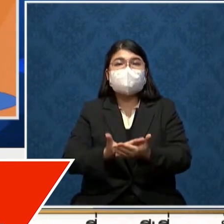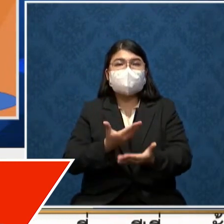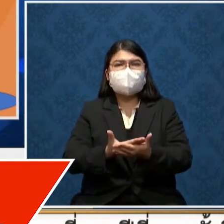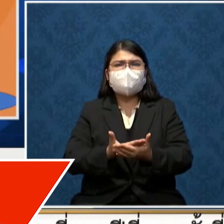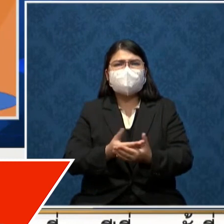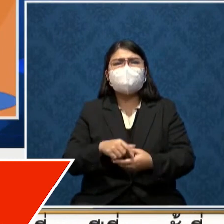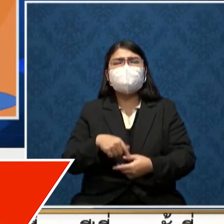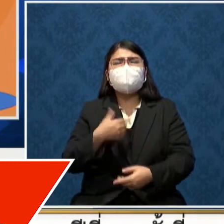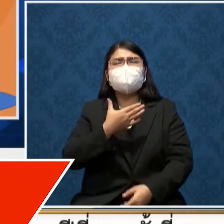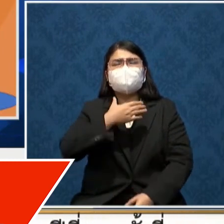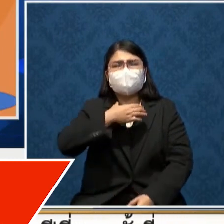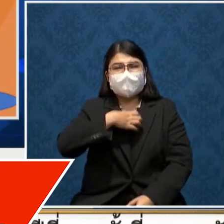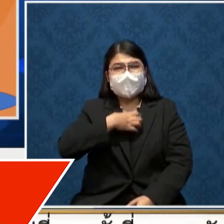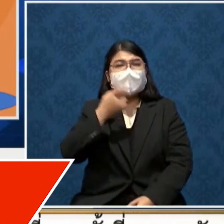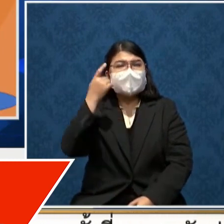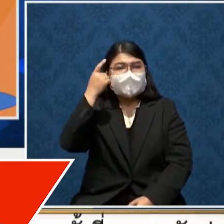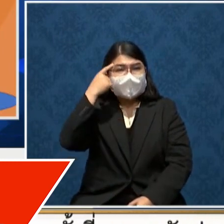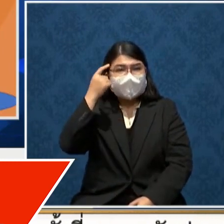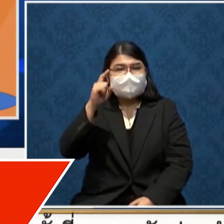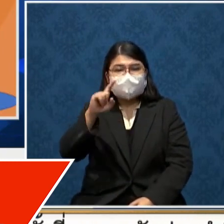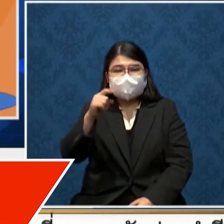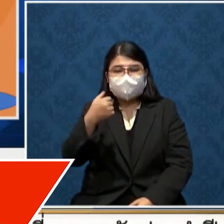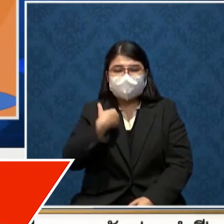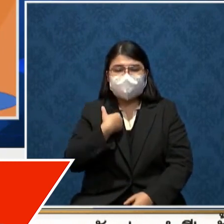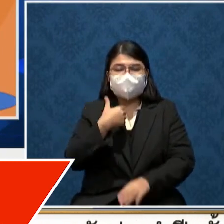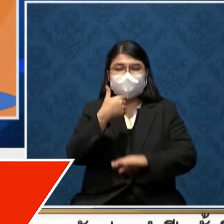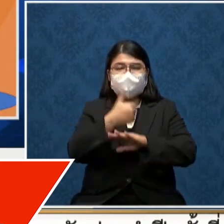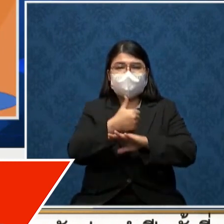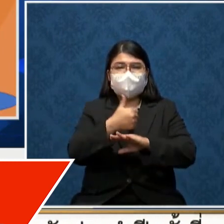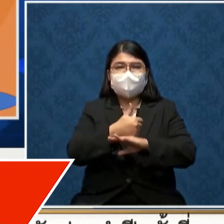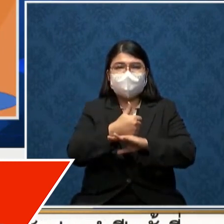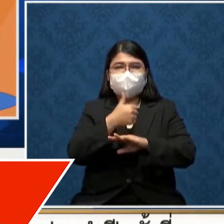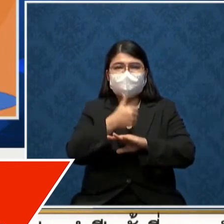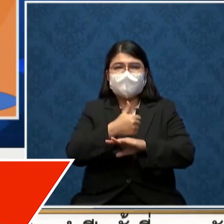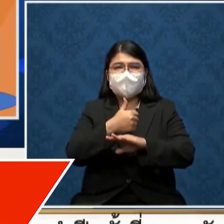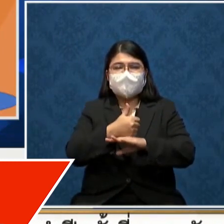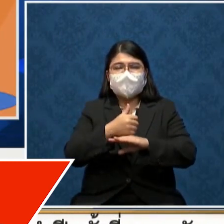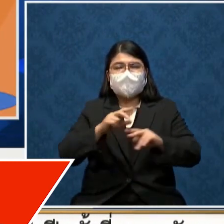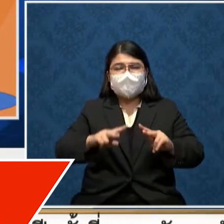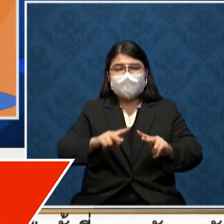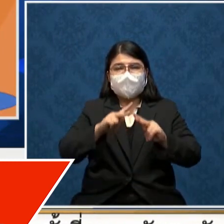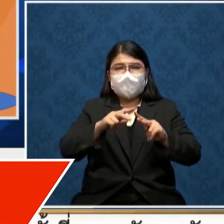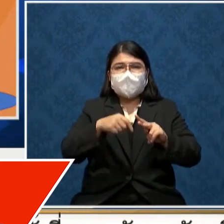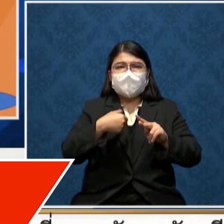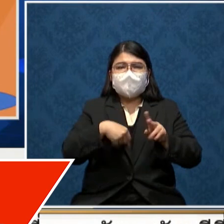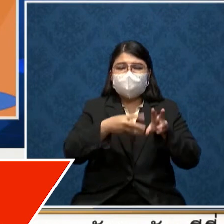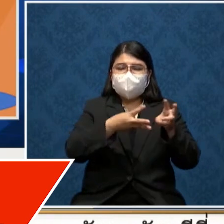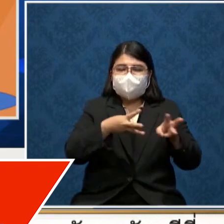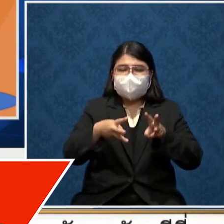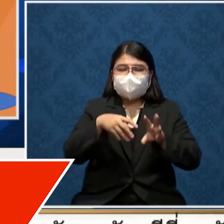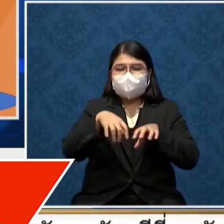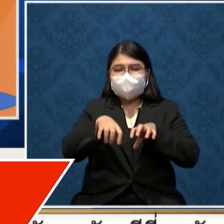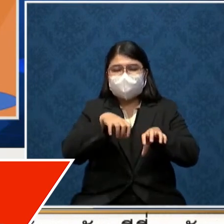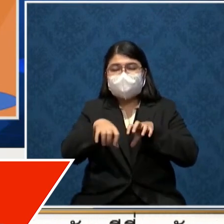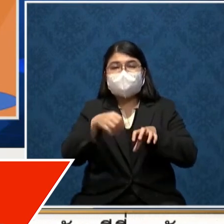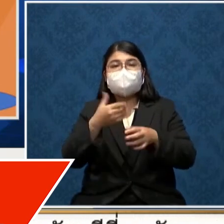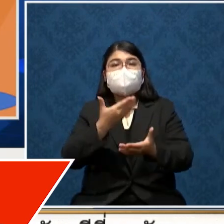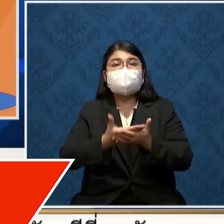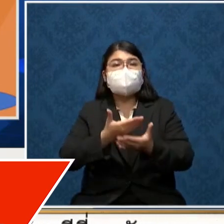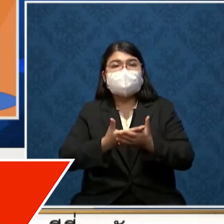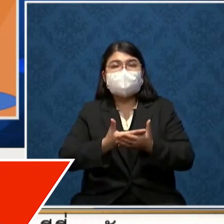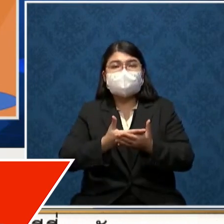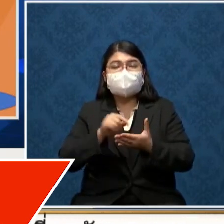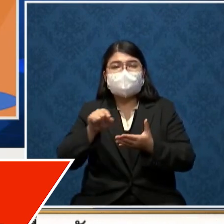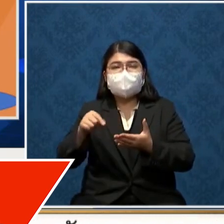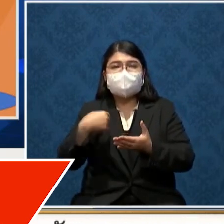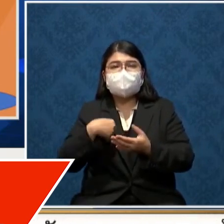คณะรัฐมนตรีมีกระบวนการและวิธีการในการจัดสรรงบประมาณตามคำร้องที่หน่ว